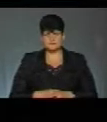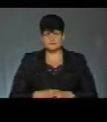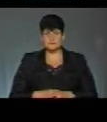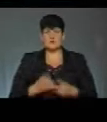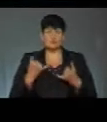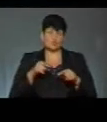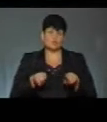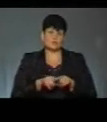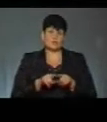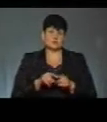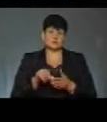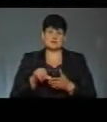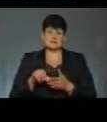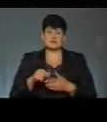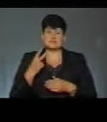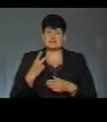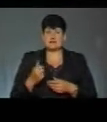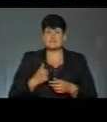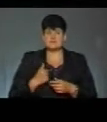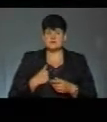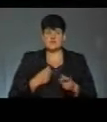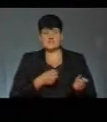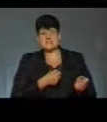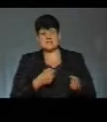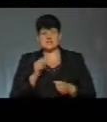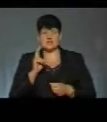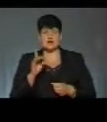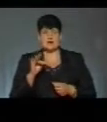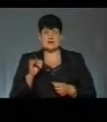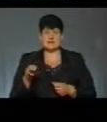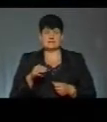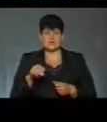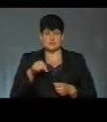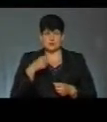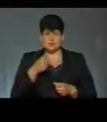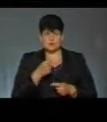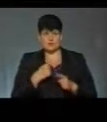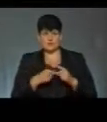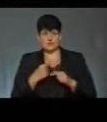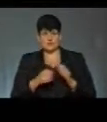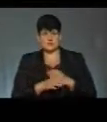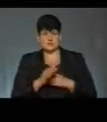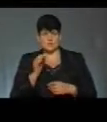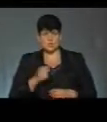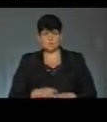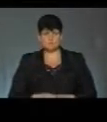Сьогодні тут також представлено 2 військові тягачі «КРАЗ», які у травні цього року повернулися зі сходу.